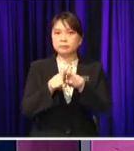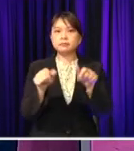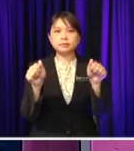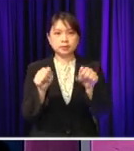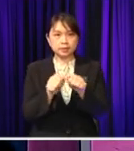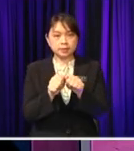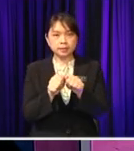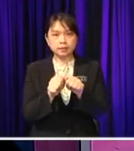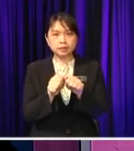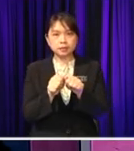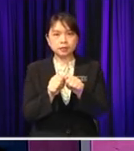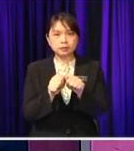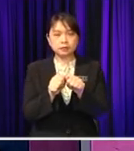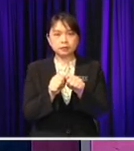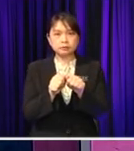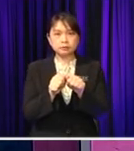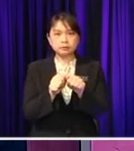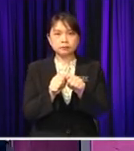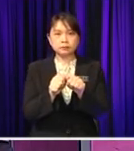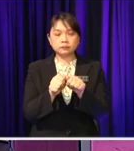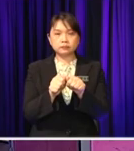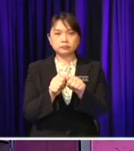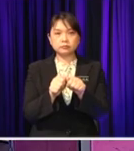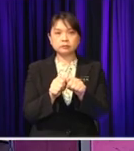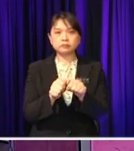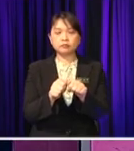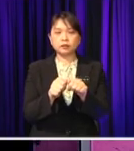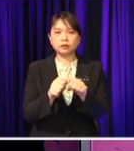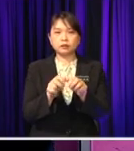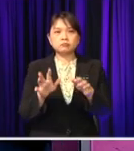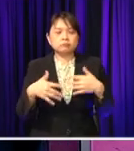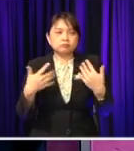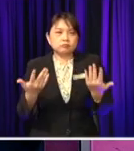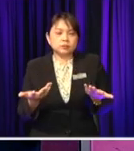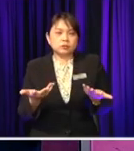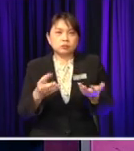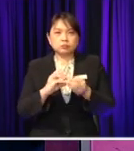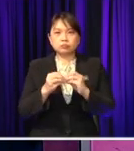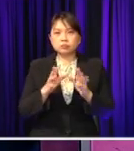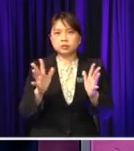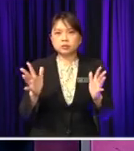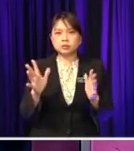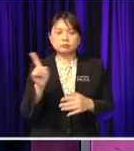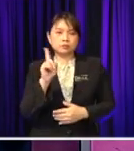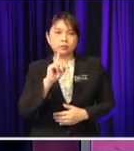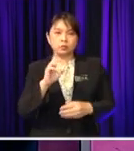sama dengan jadi nunggu yang besar